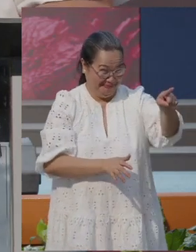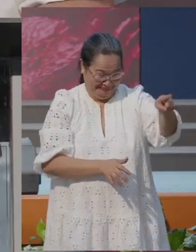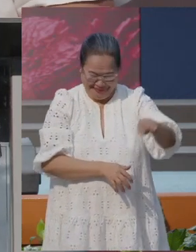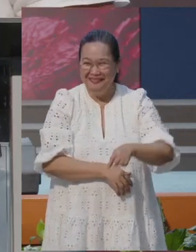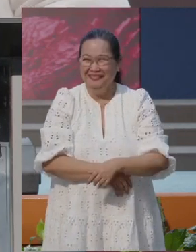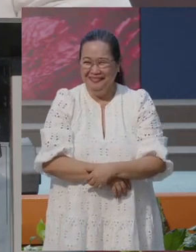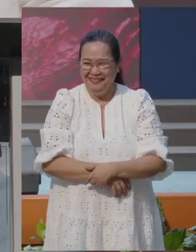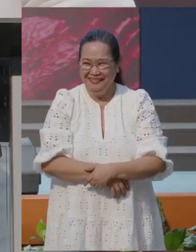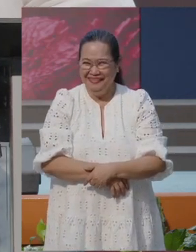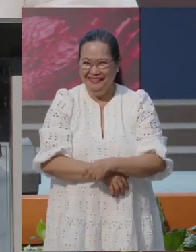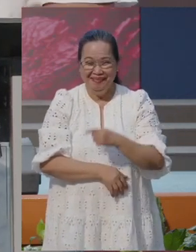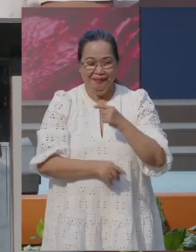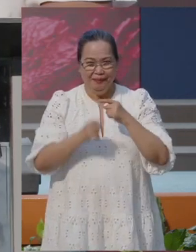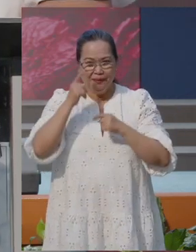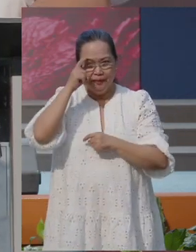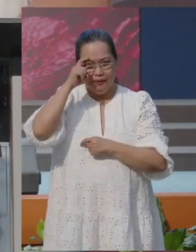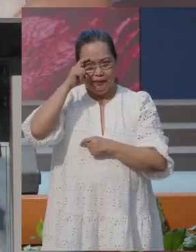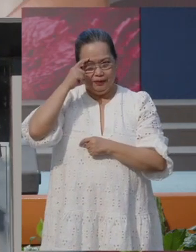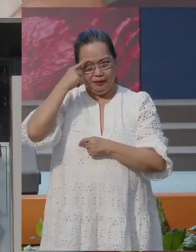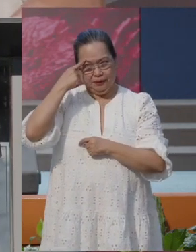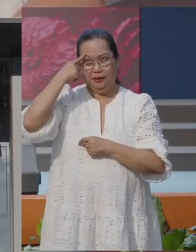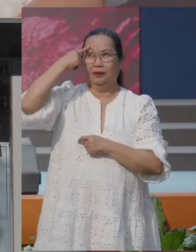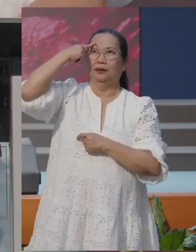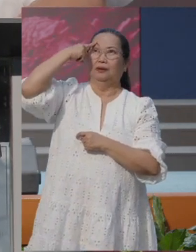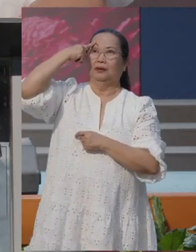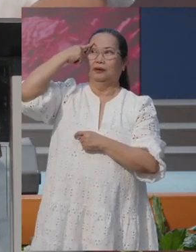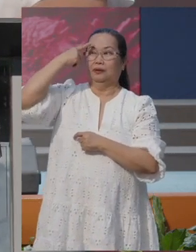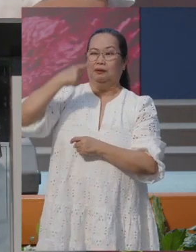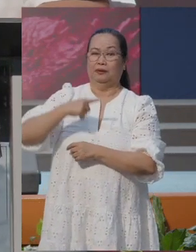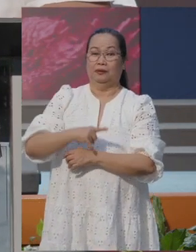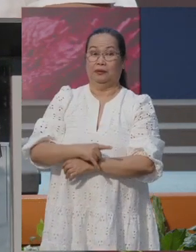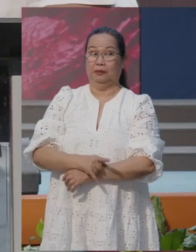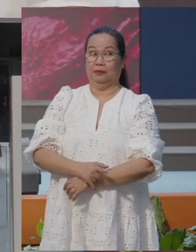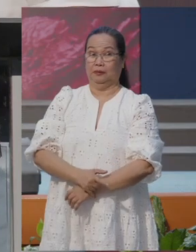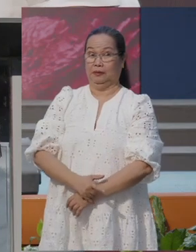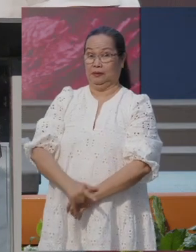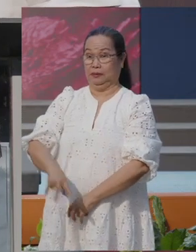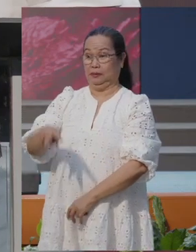sobra ng taas ng kilay ninyo na nasa langit na ang kilay nyo.